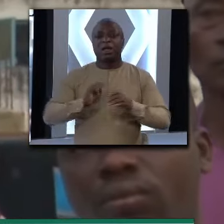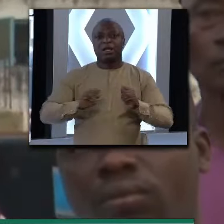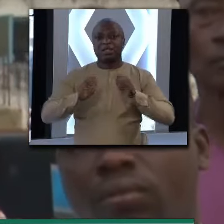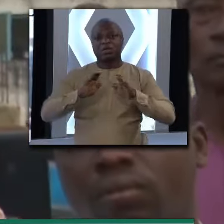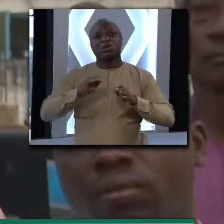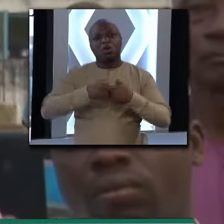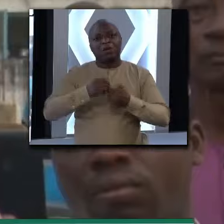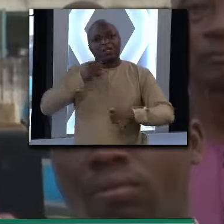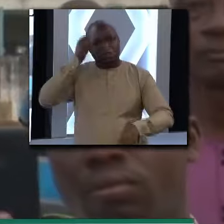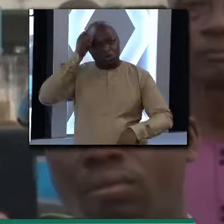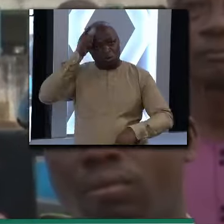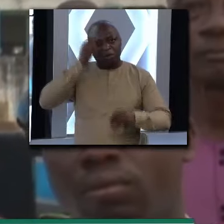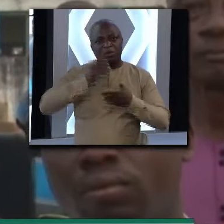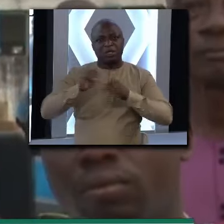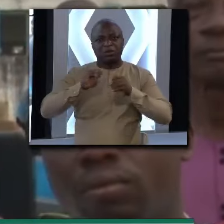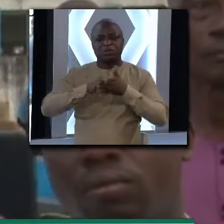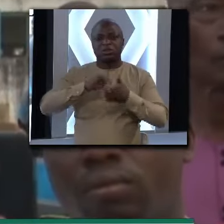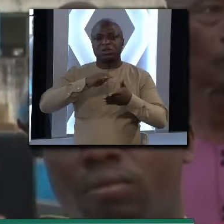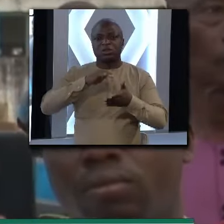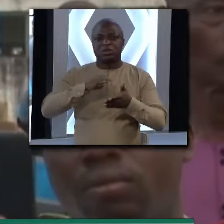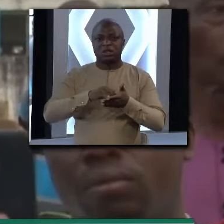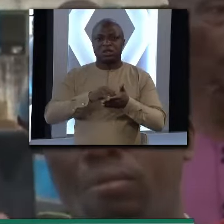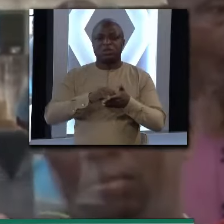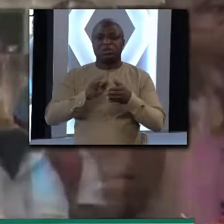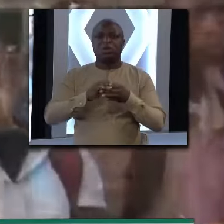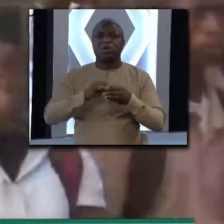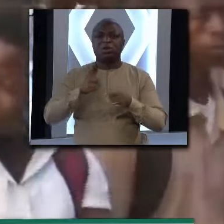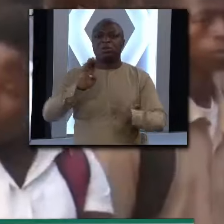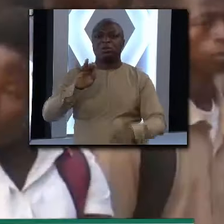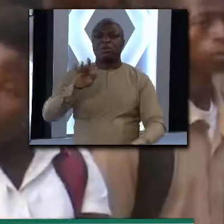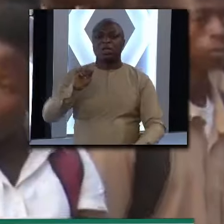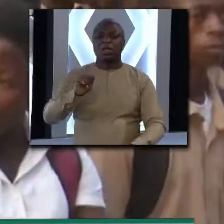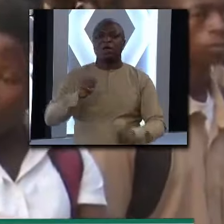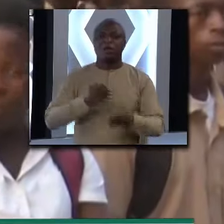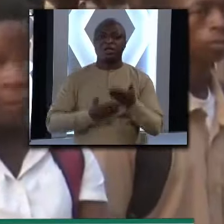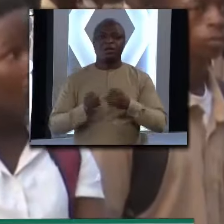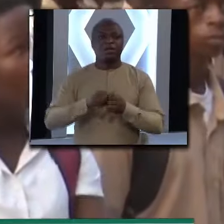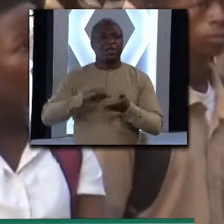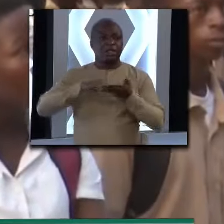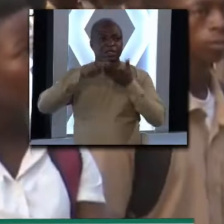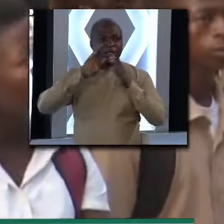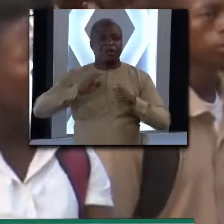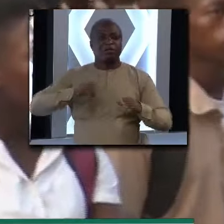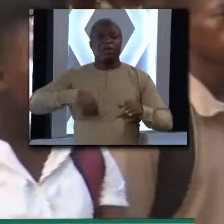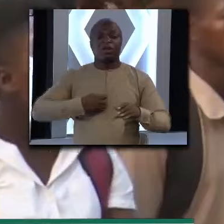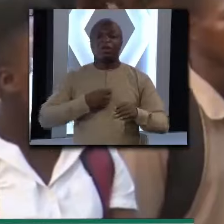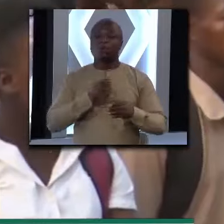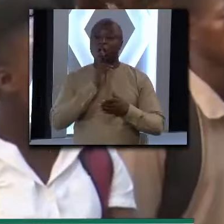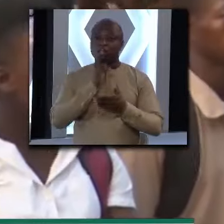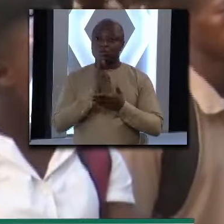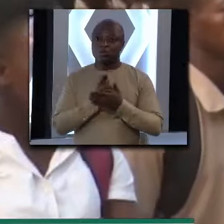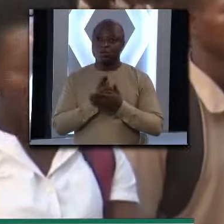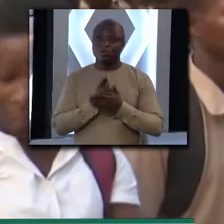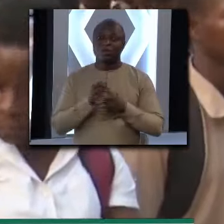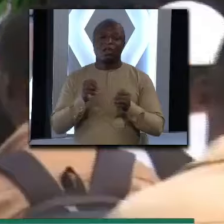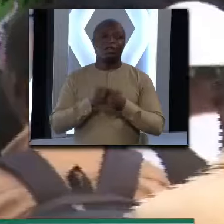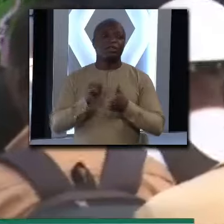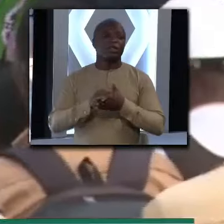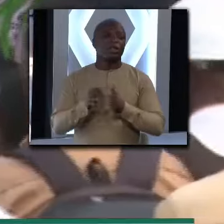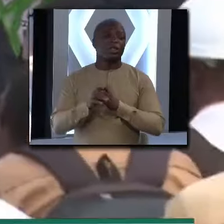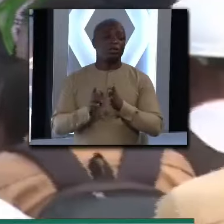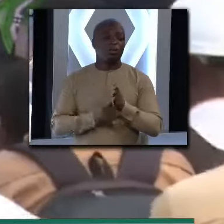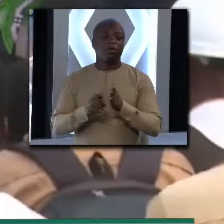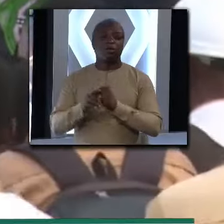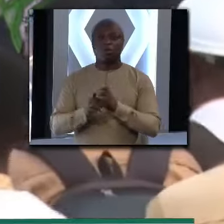acteurs de CFTP Blita. L'échange avec les élèves nous rassure de ces orientations,